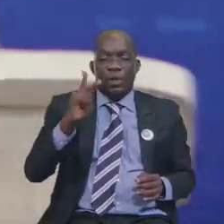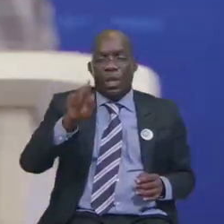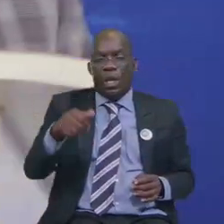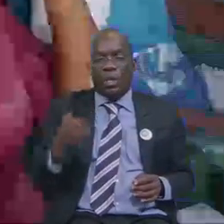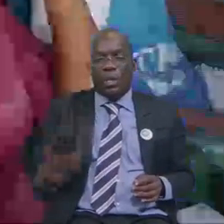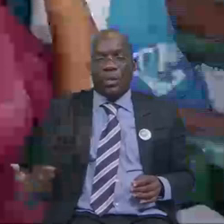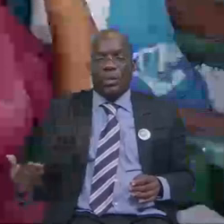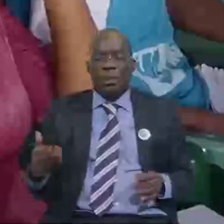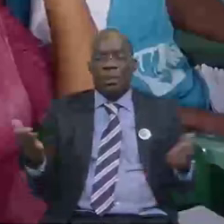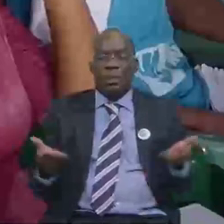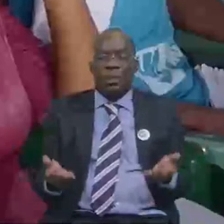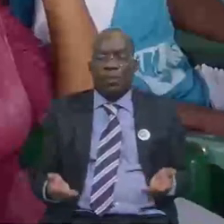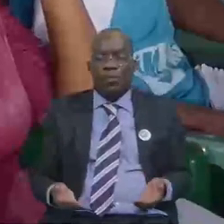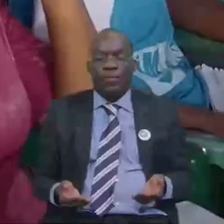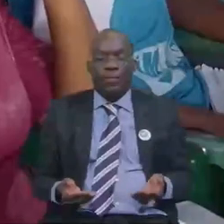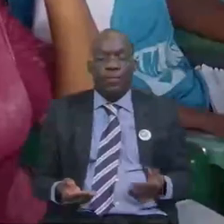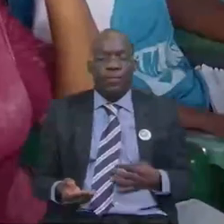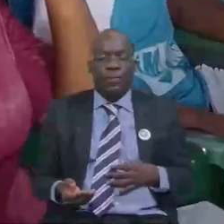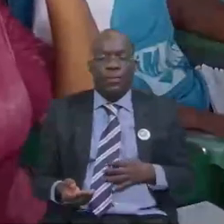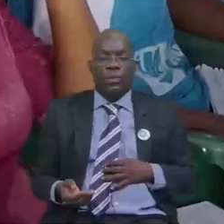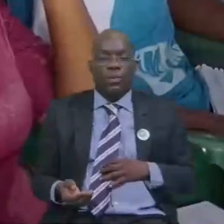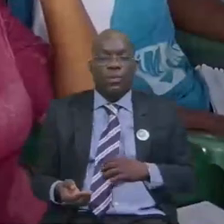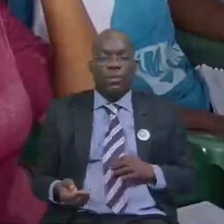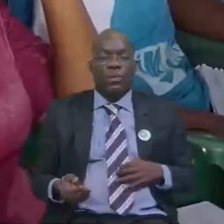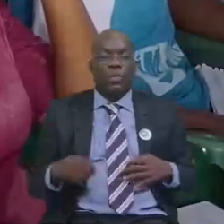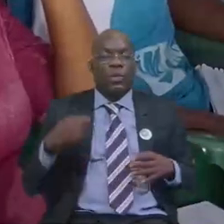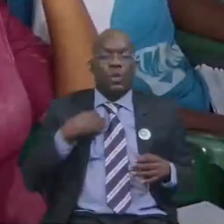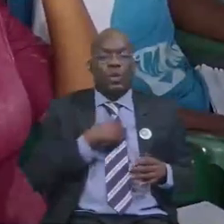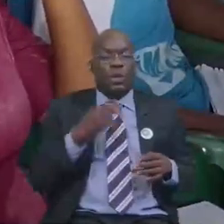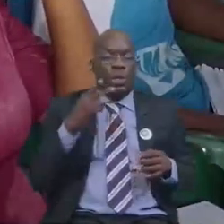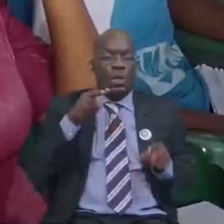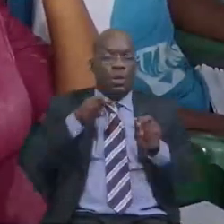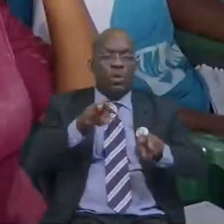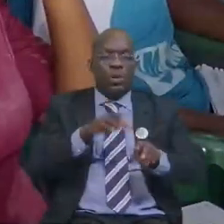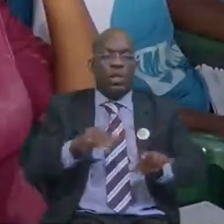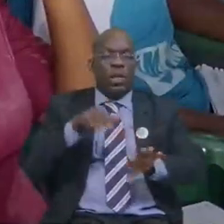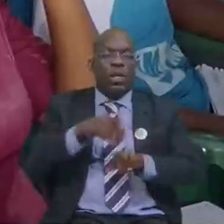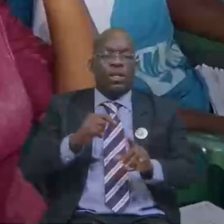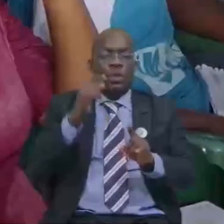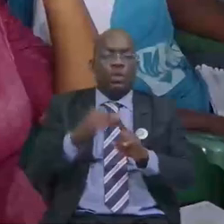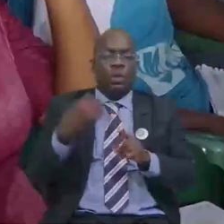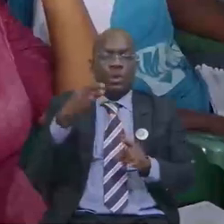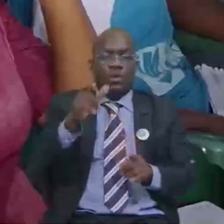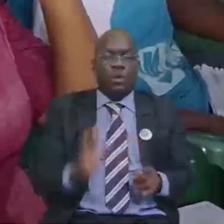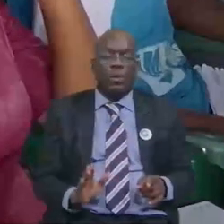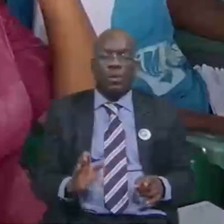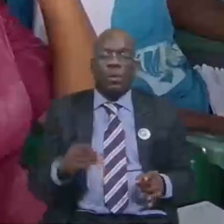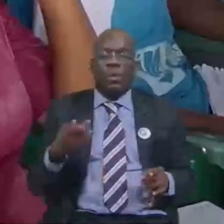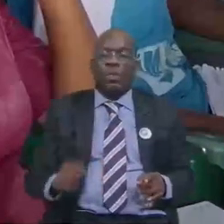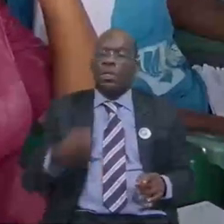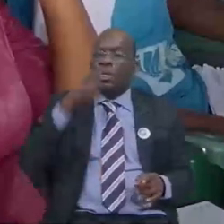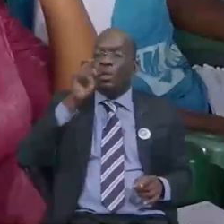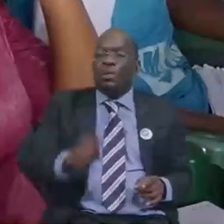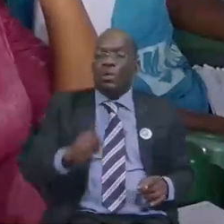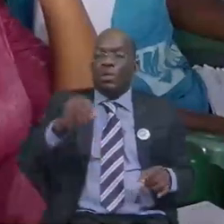pour autre chose voyons la Parole de Dieu de voir dans la nécessité dans